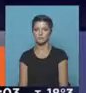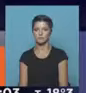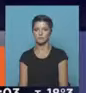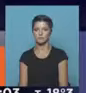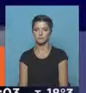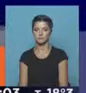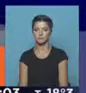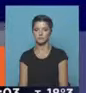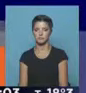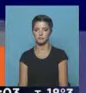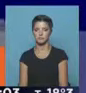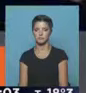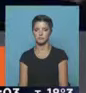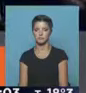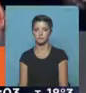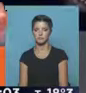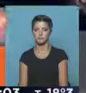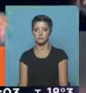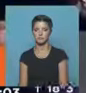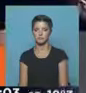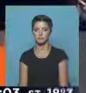que j'incarne.